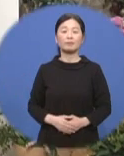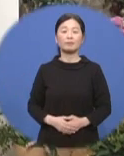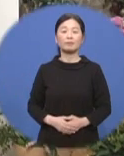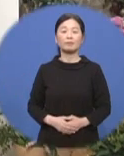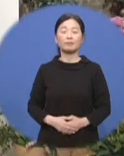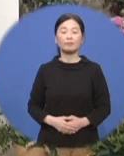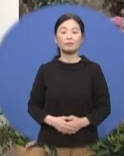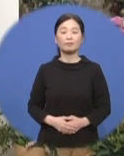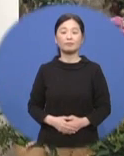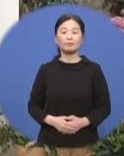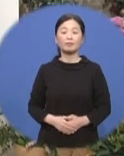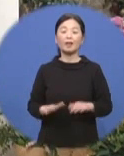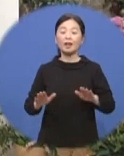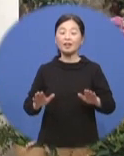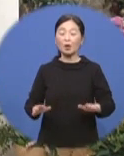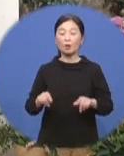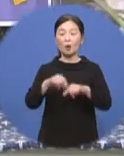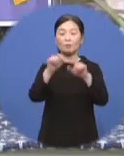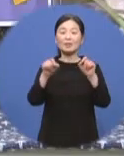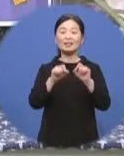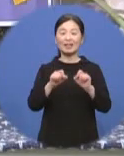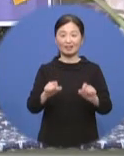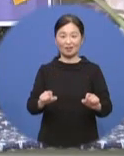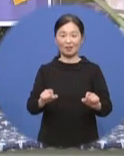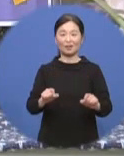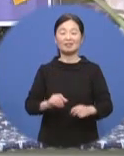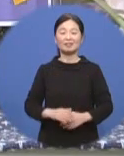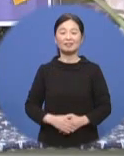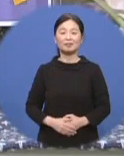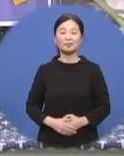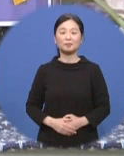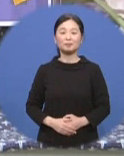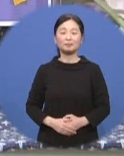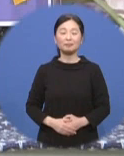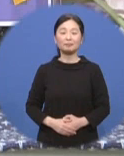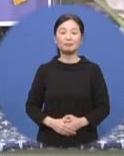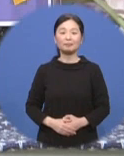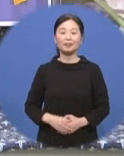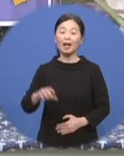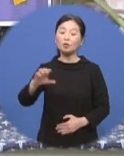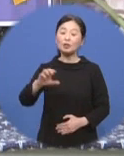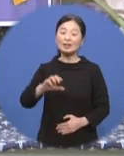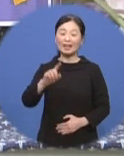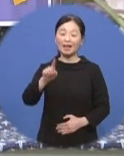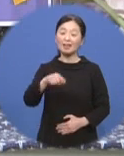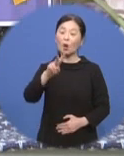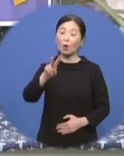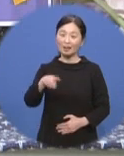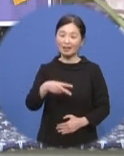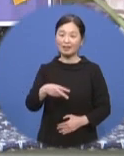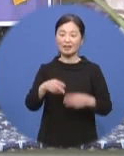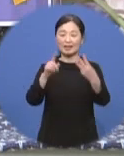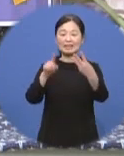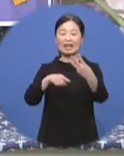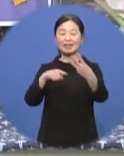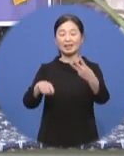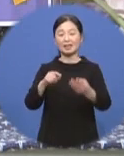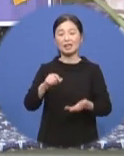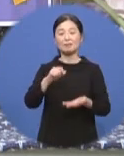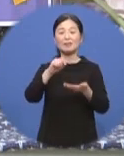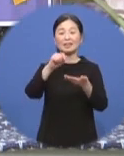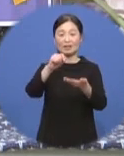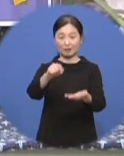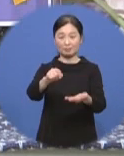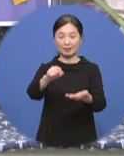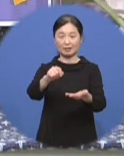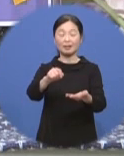それでは今週のプレゼントです。今週はふりかけのりを3人の皆さんにプレゼントします。